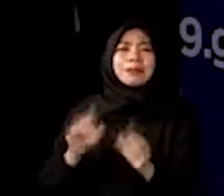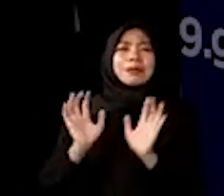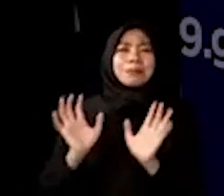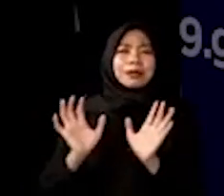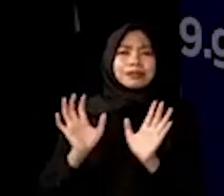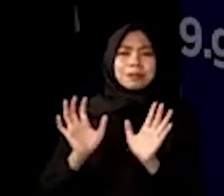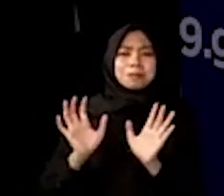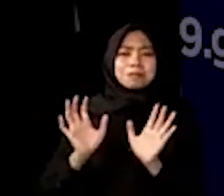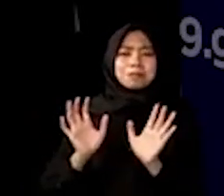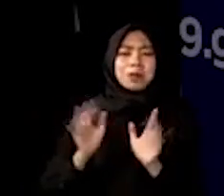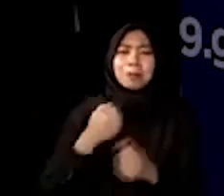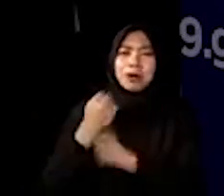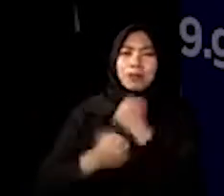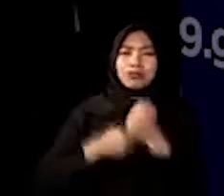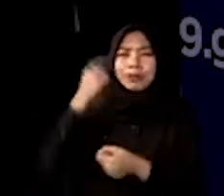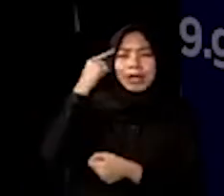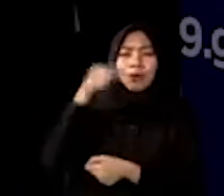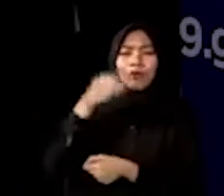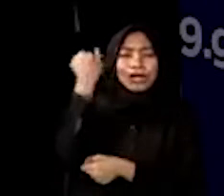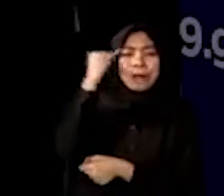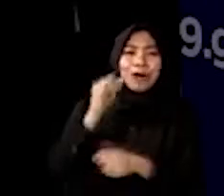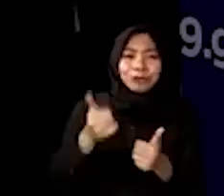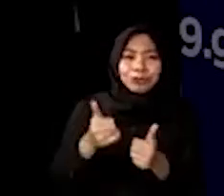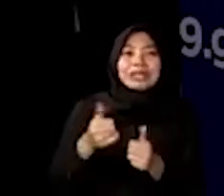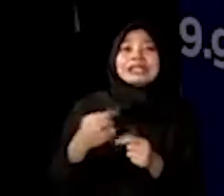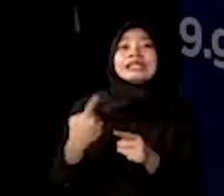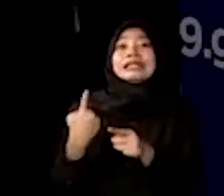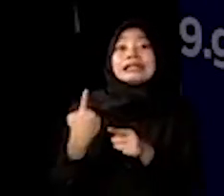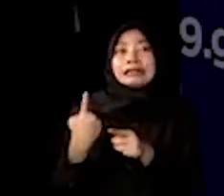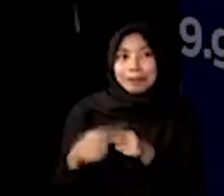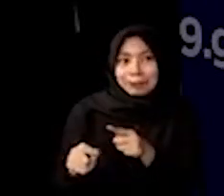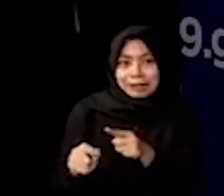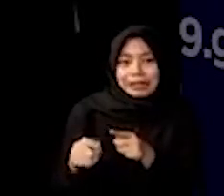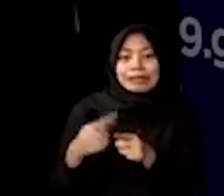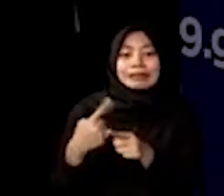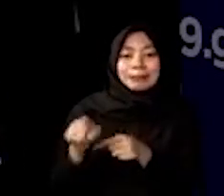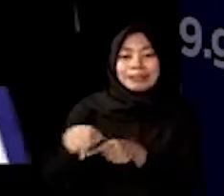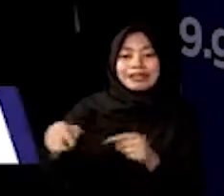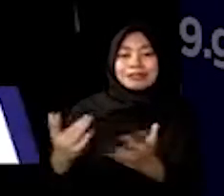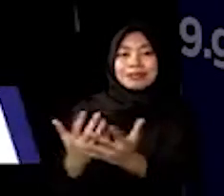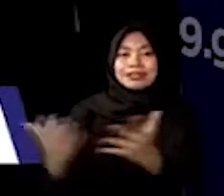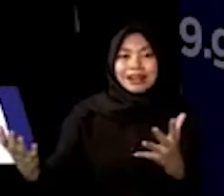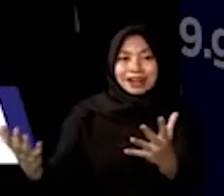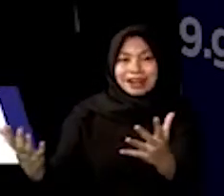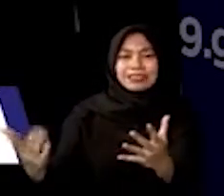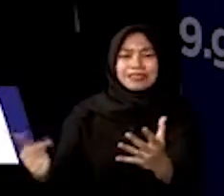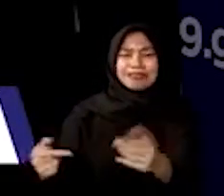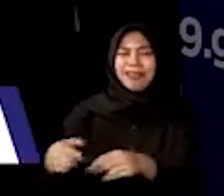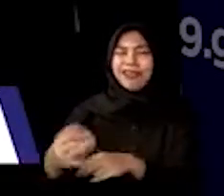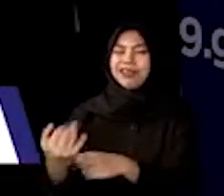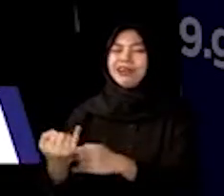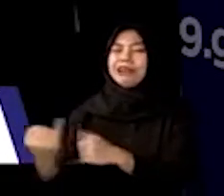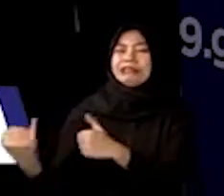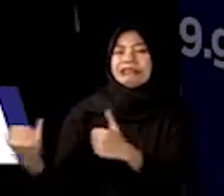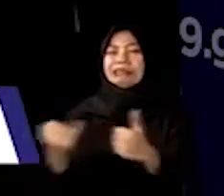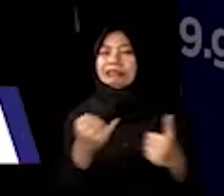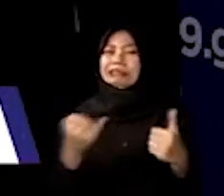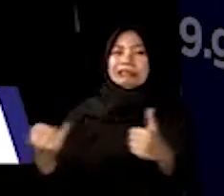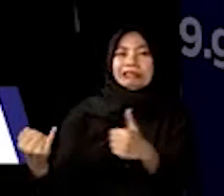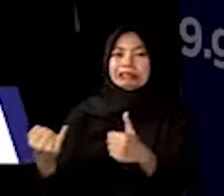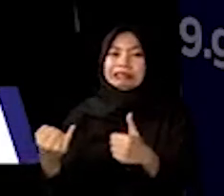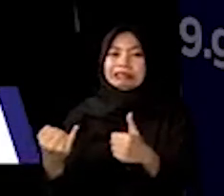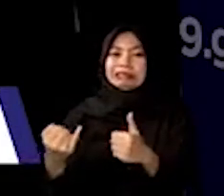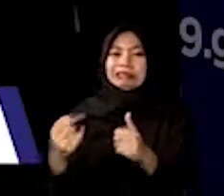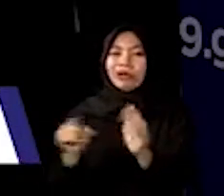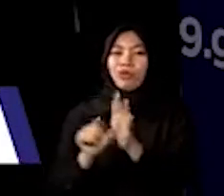usaha melihat ini sebagai terobosan yang luar biasa tetapi di tengah masyarakat banyak juga penilaian yang mereka